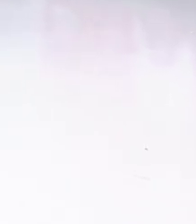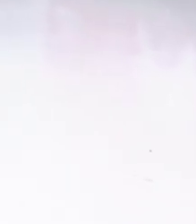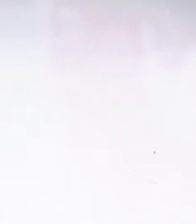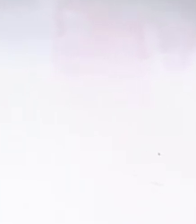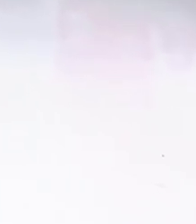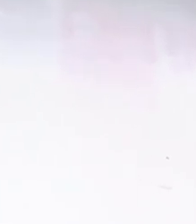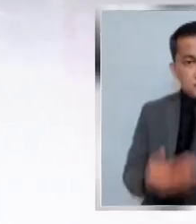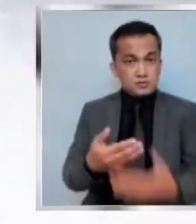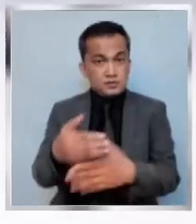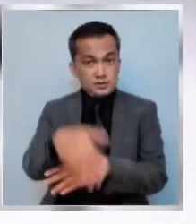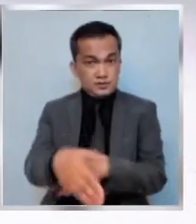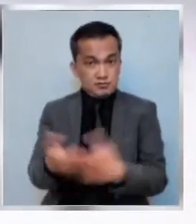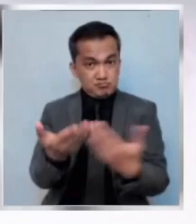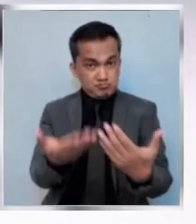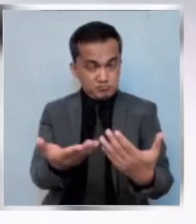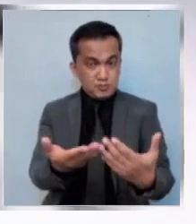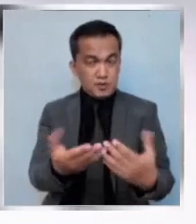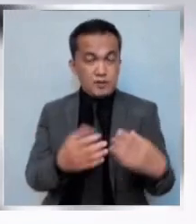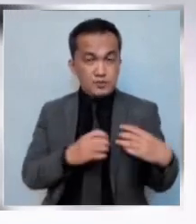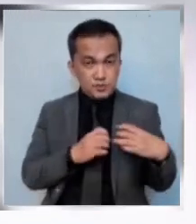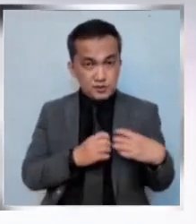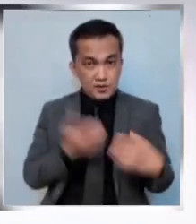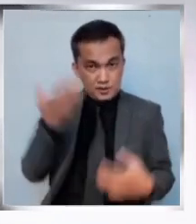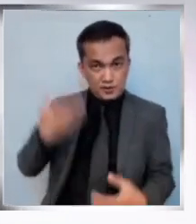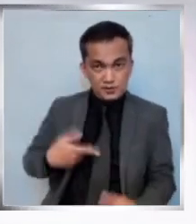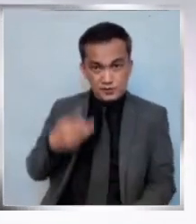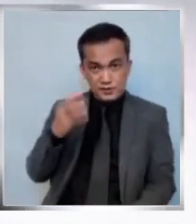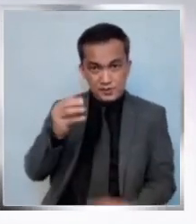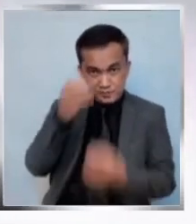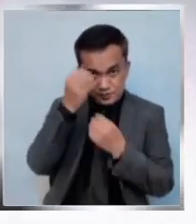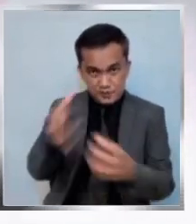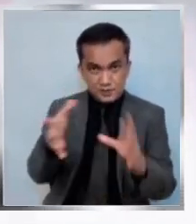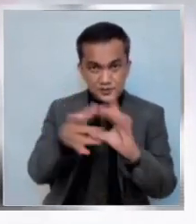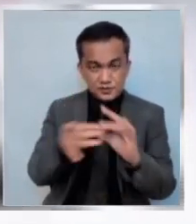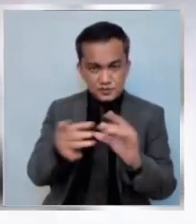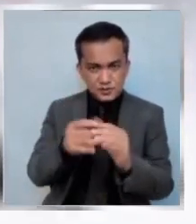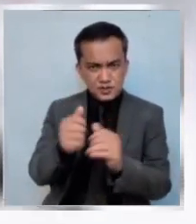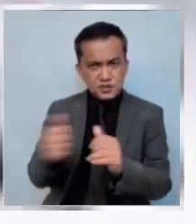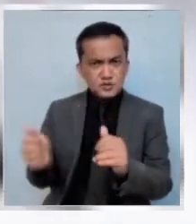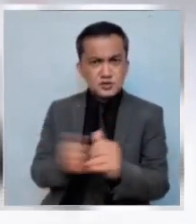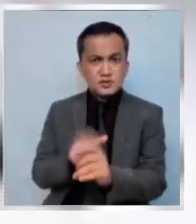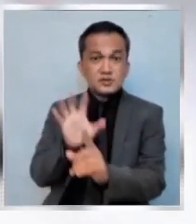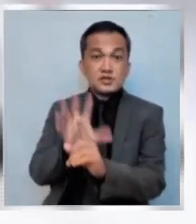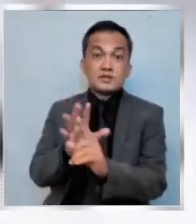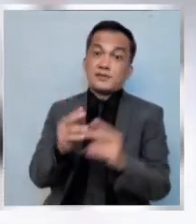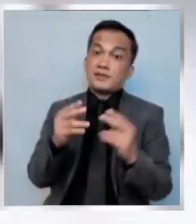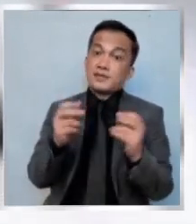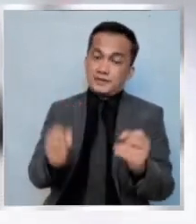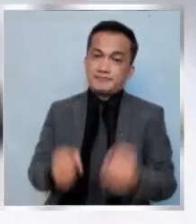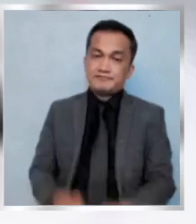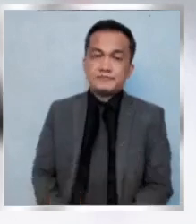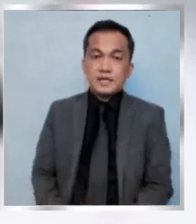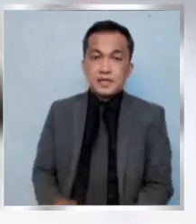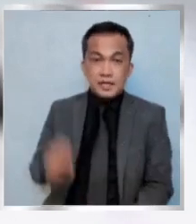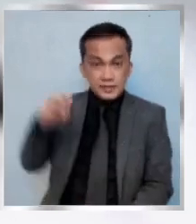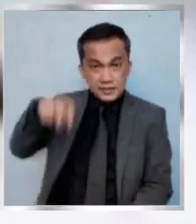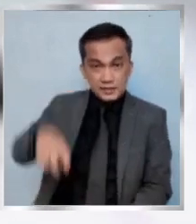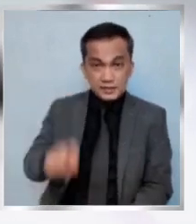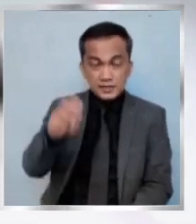Magandang gabi mga kapuso. Ako po ang inyong Kuya Kim na magbibigay sa inyo ng trivia sa likod ng mga trending na balita. Isang ride sa amusement park sa